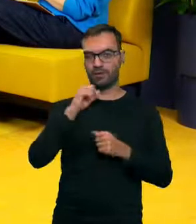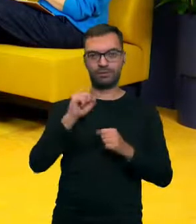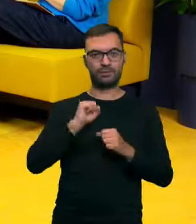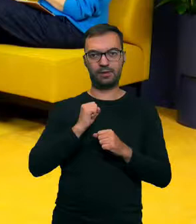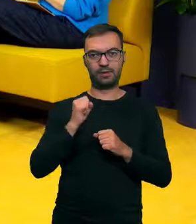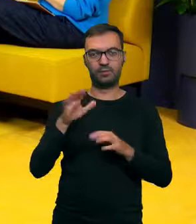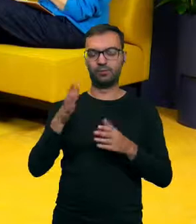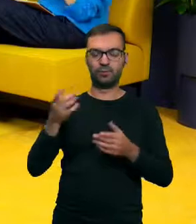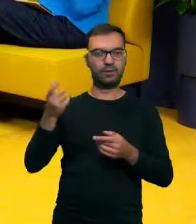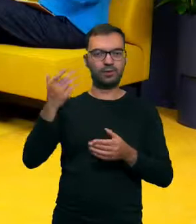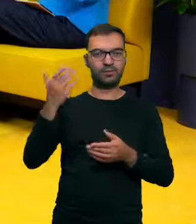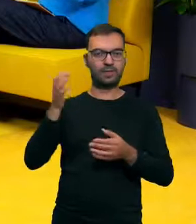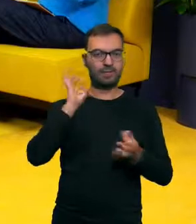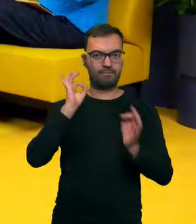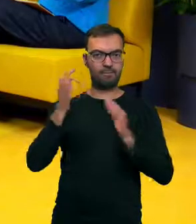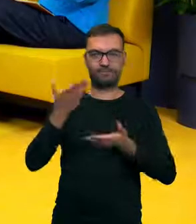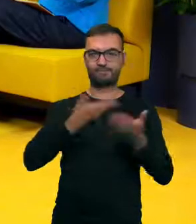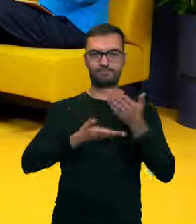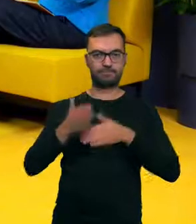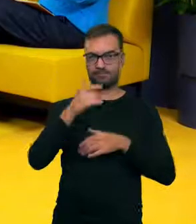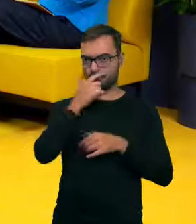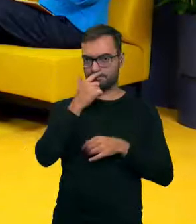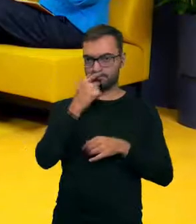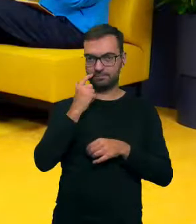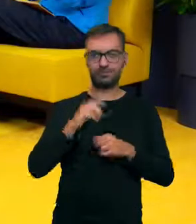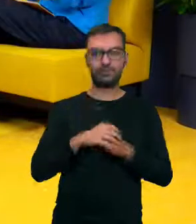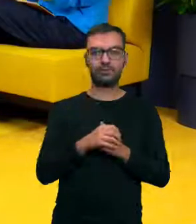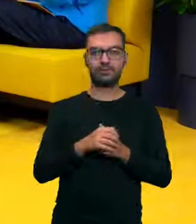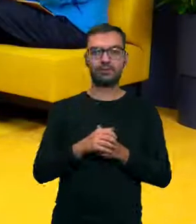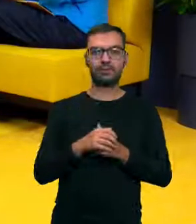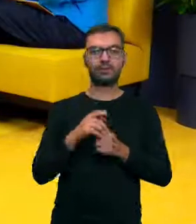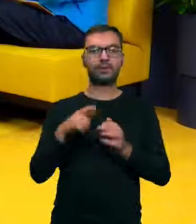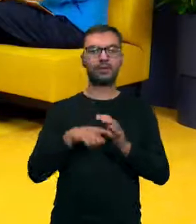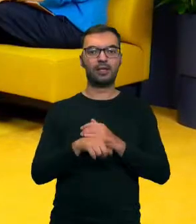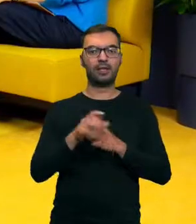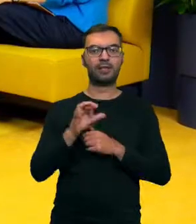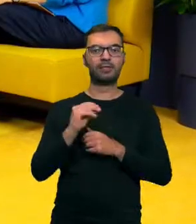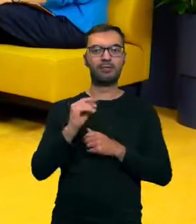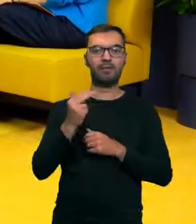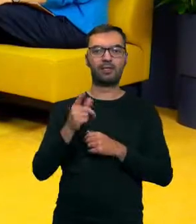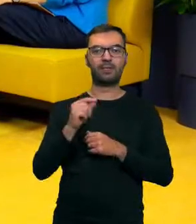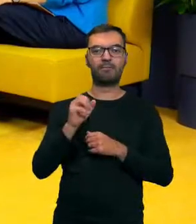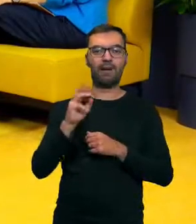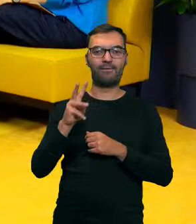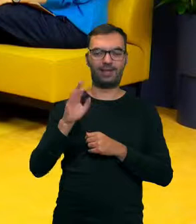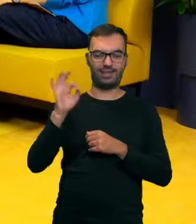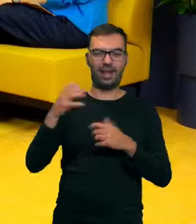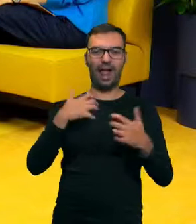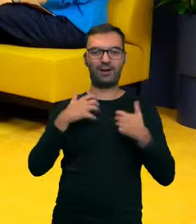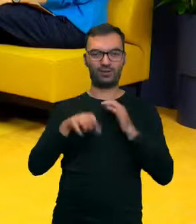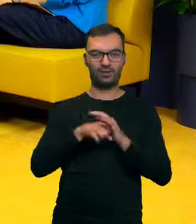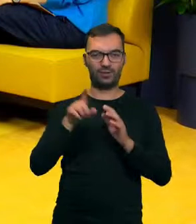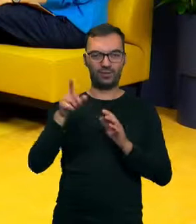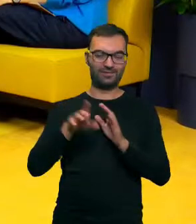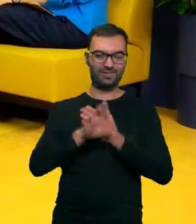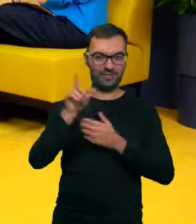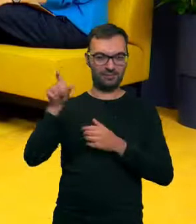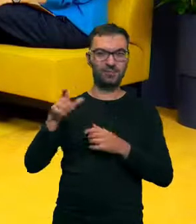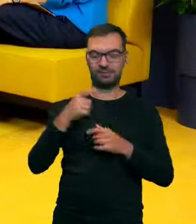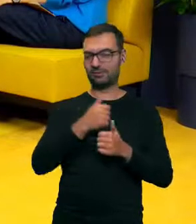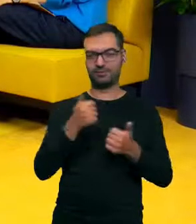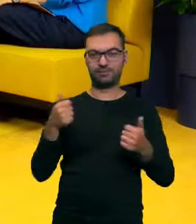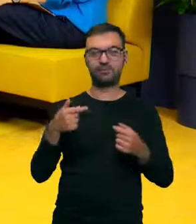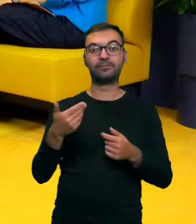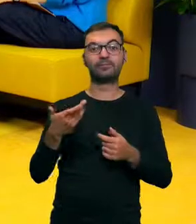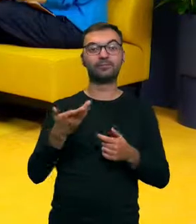wiedzy na temat tej sprawy, jakby z jego perspektywy, co przede wszystkim dla Sebastiana Pawlaka, który grał w filmie, było super. No i to